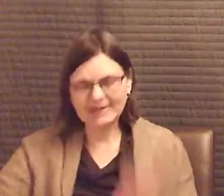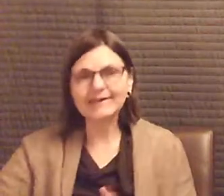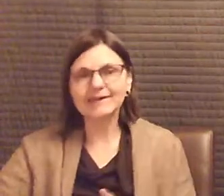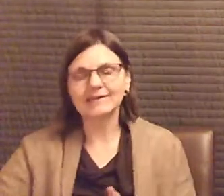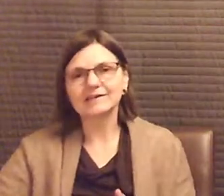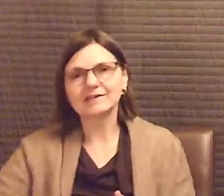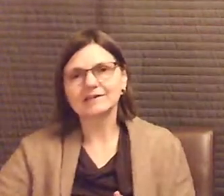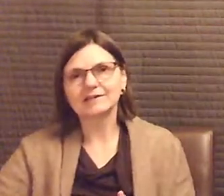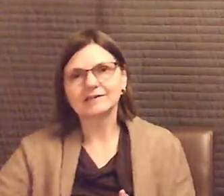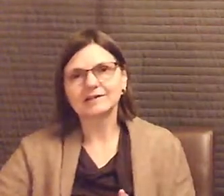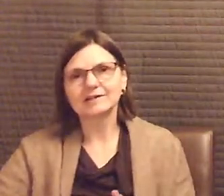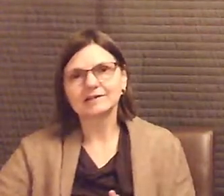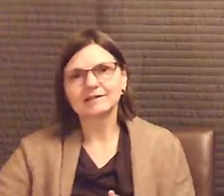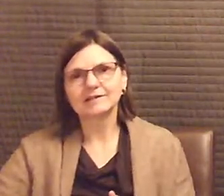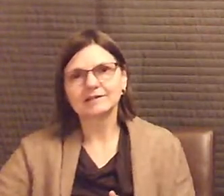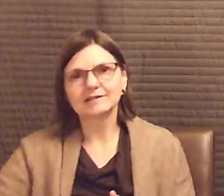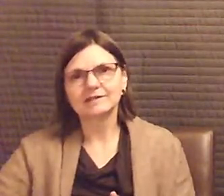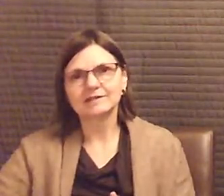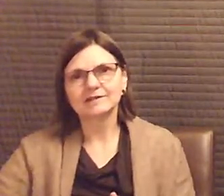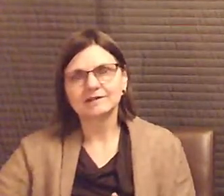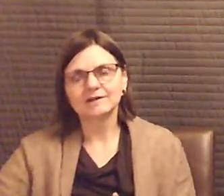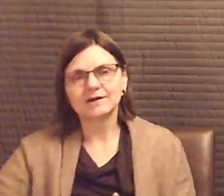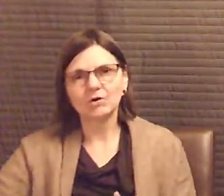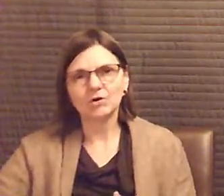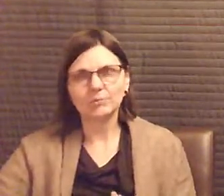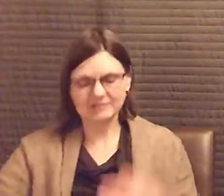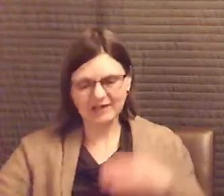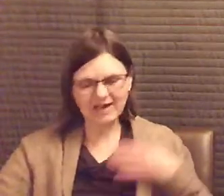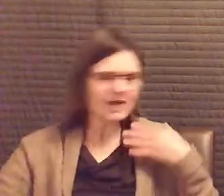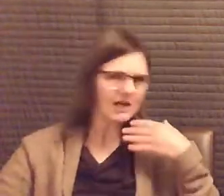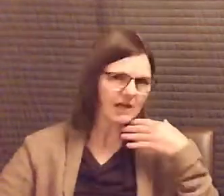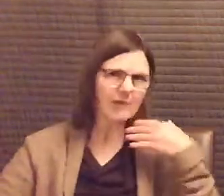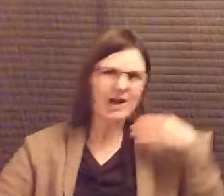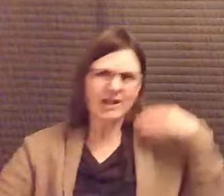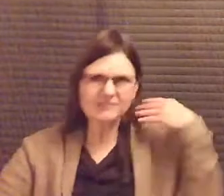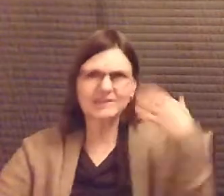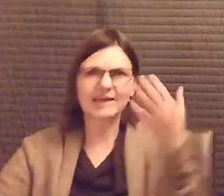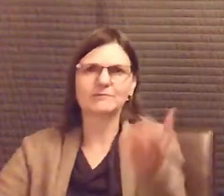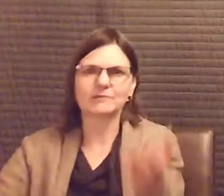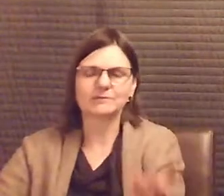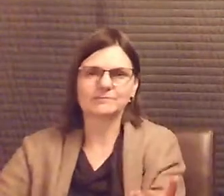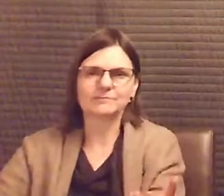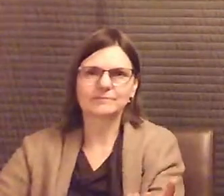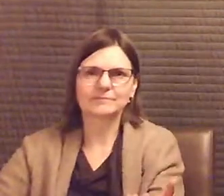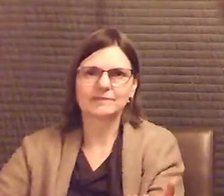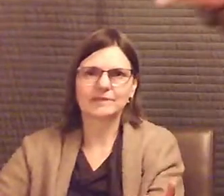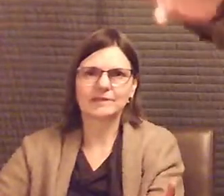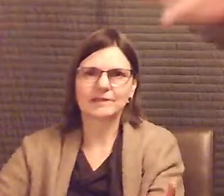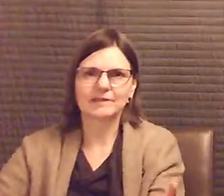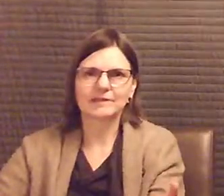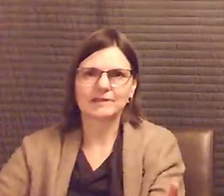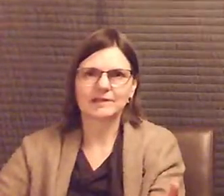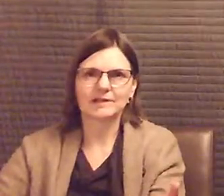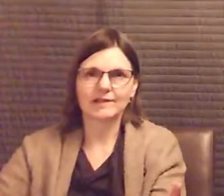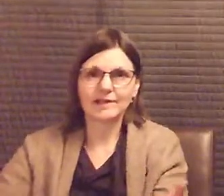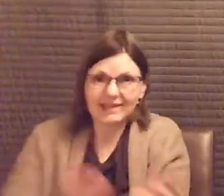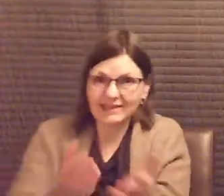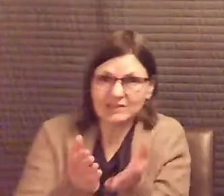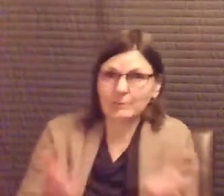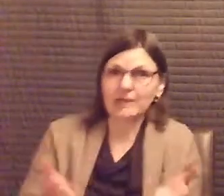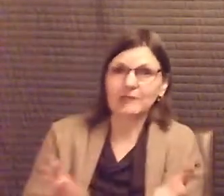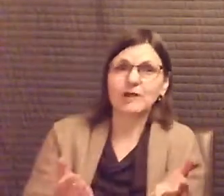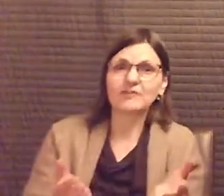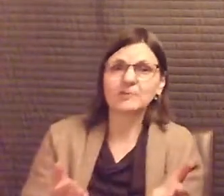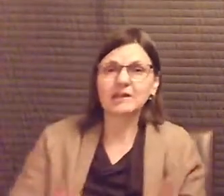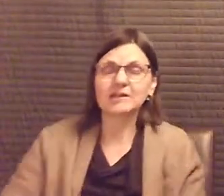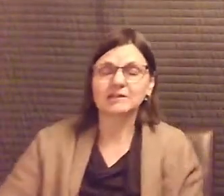heb je de neiging om een keer weer al om met aan alles te geven en speak for under pressure ik kan